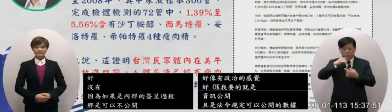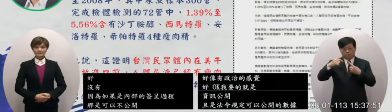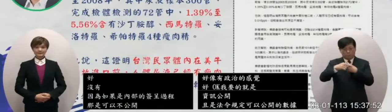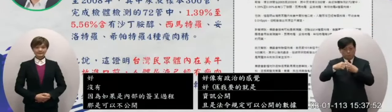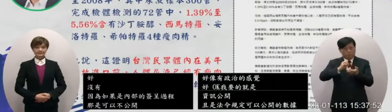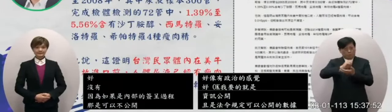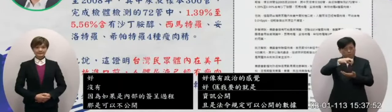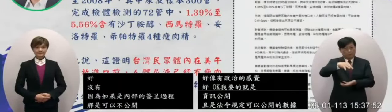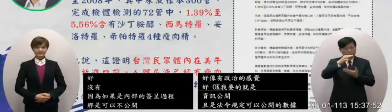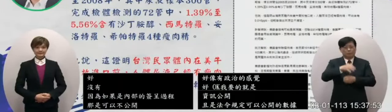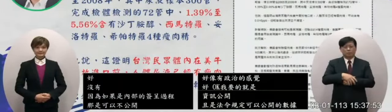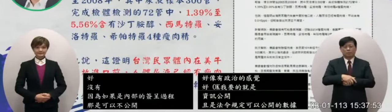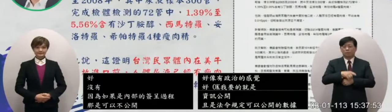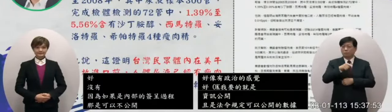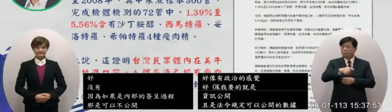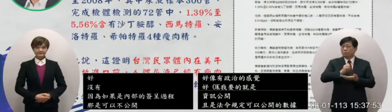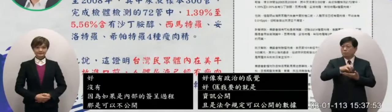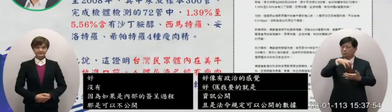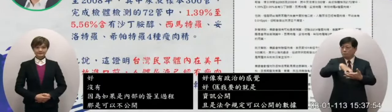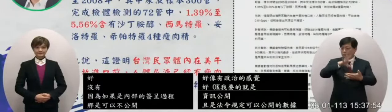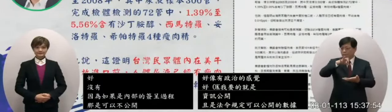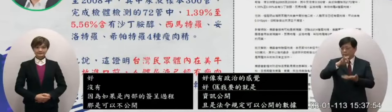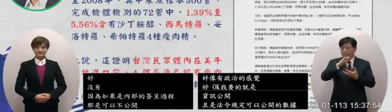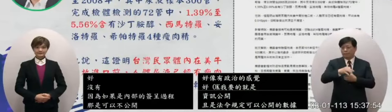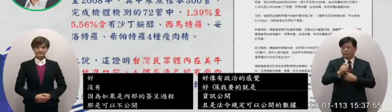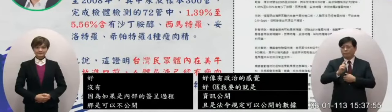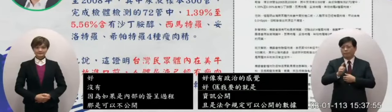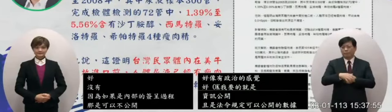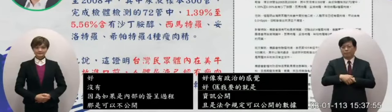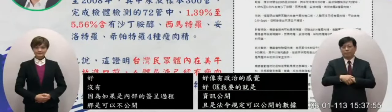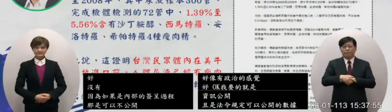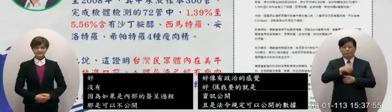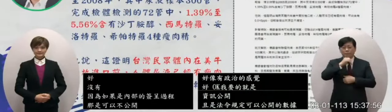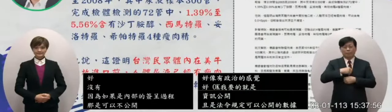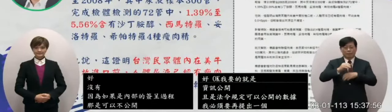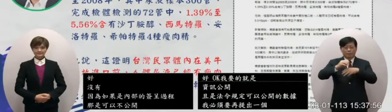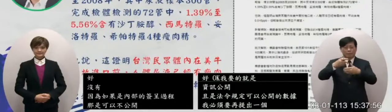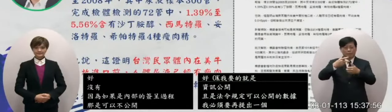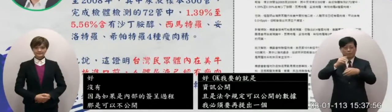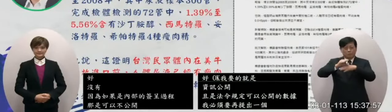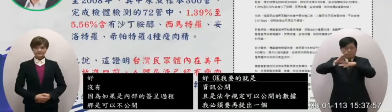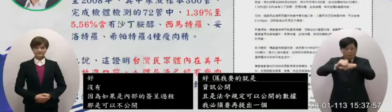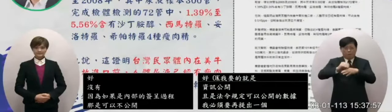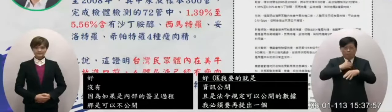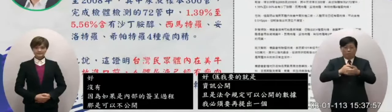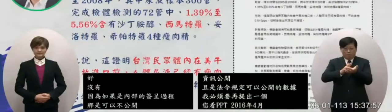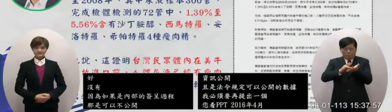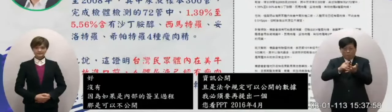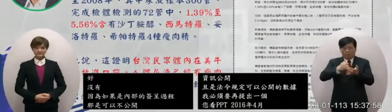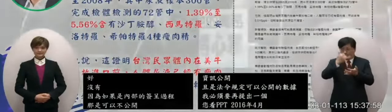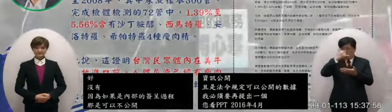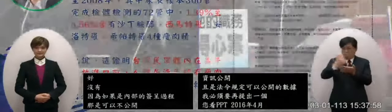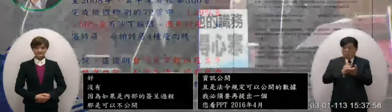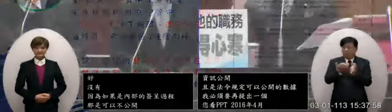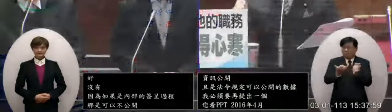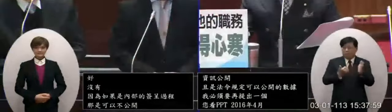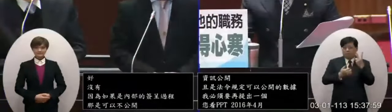告。当时这一份报告当中有指称，开放瘦肉精美牛进口前，